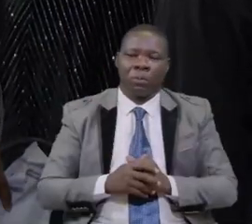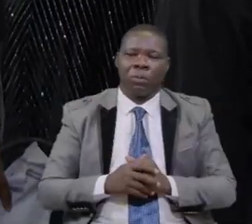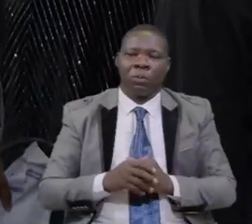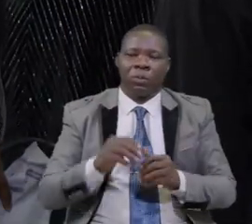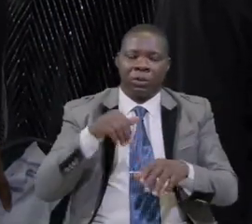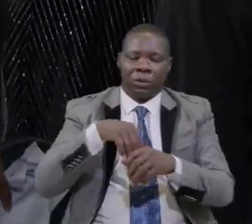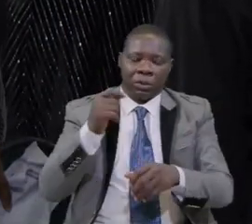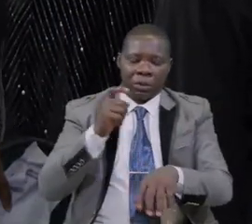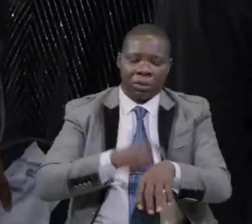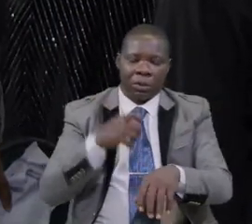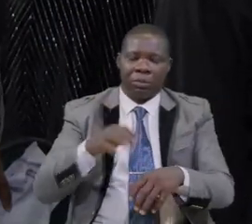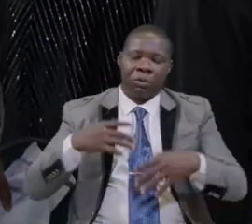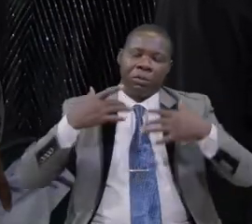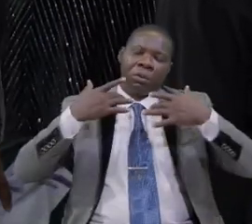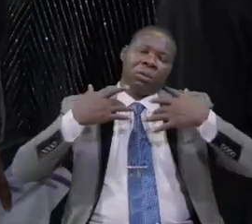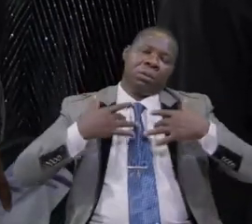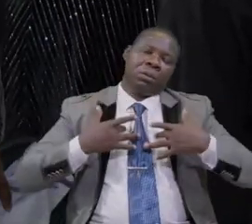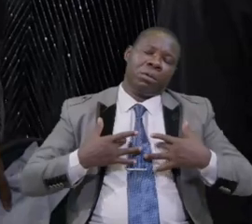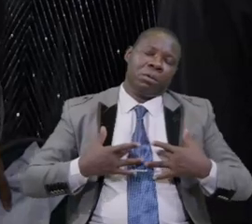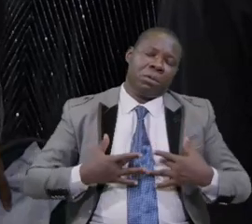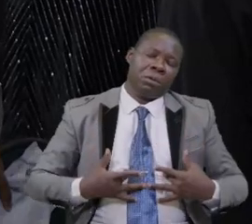dans le moment de découragement,